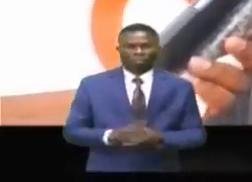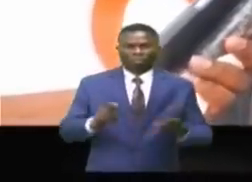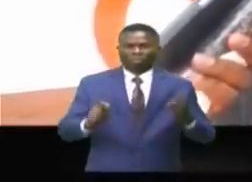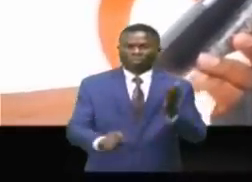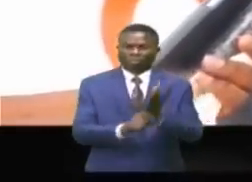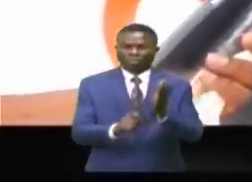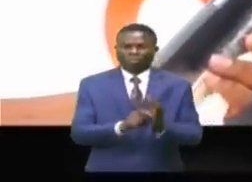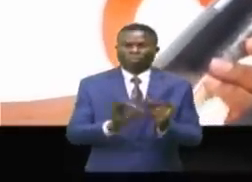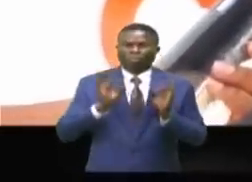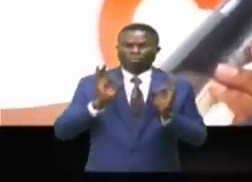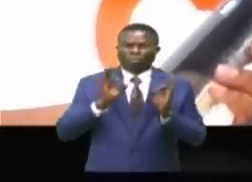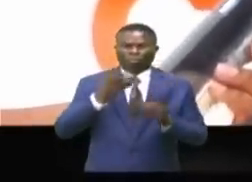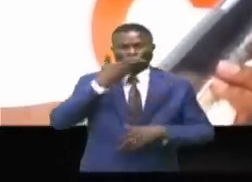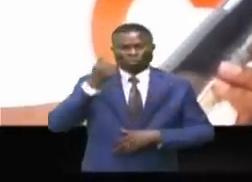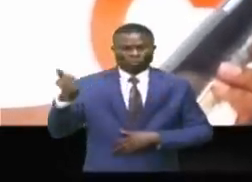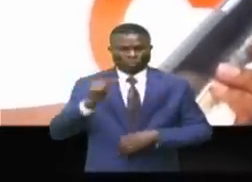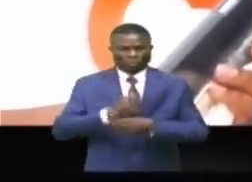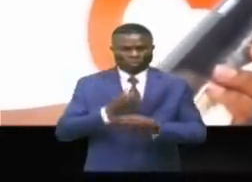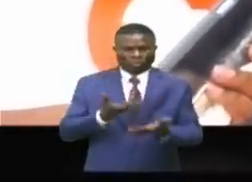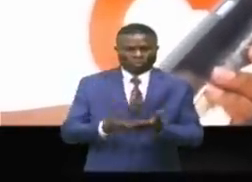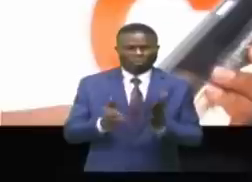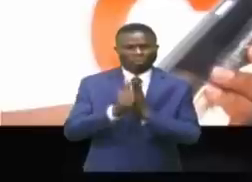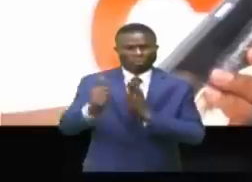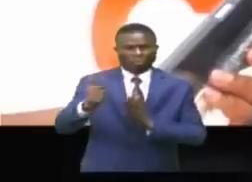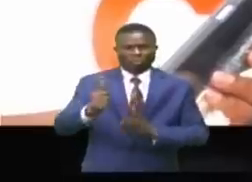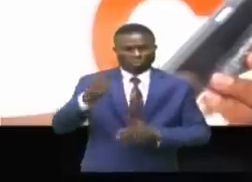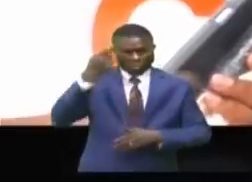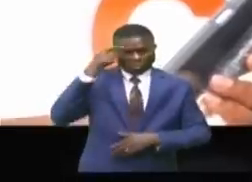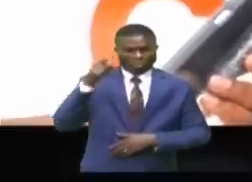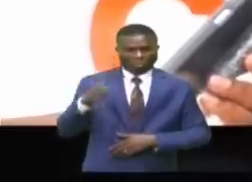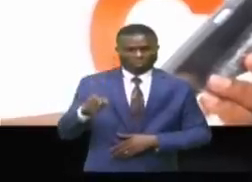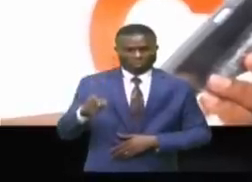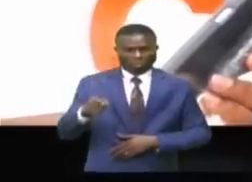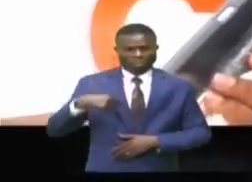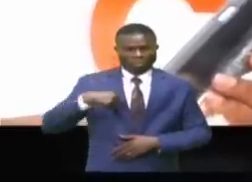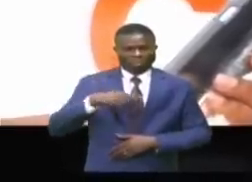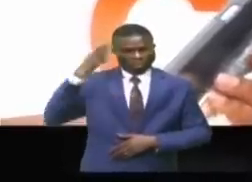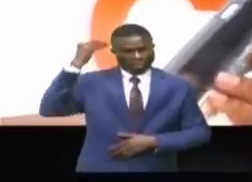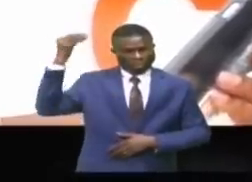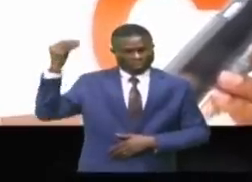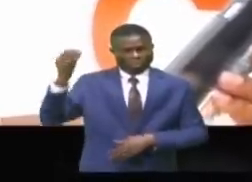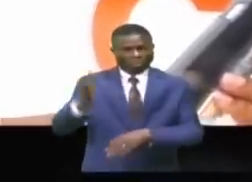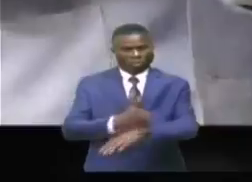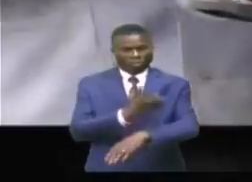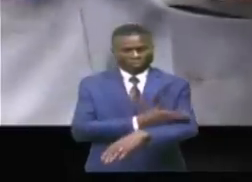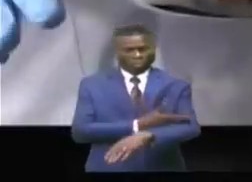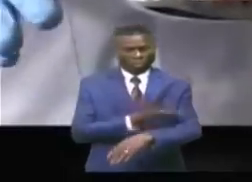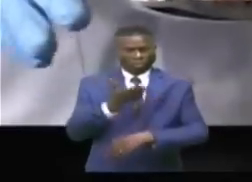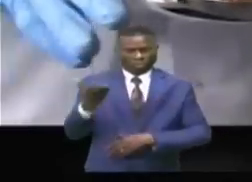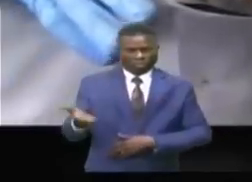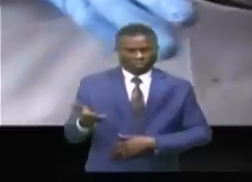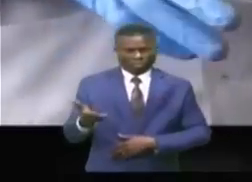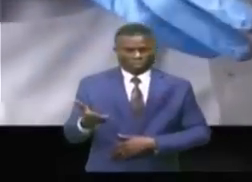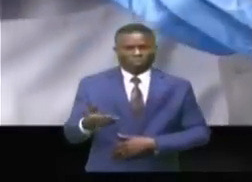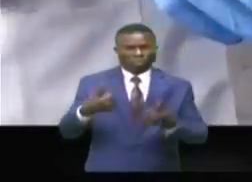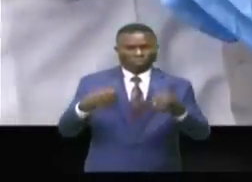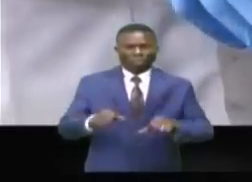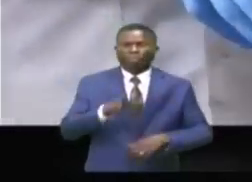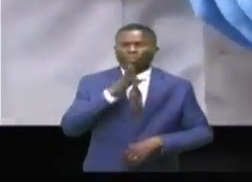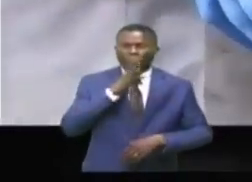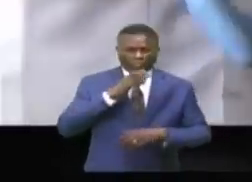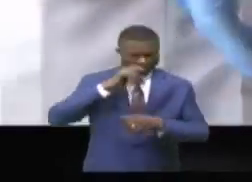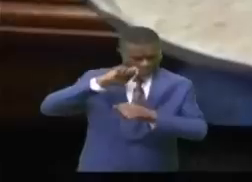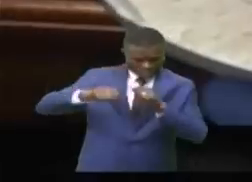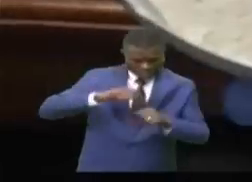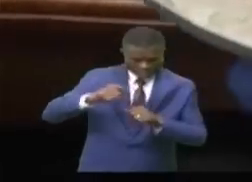qu'ils ont installées, qui est les meilleures qualités en monde. Et on espère les bons résultats aussi. Que dire de ces laboratoires quant